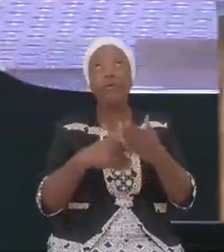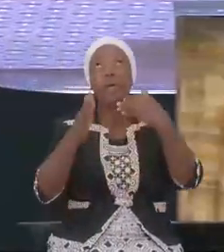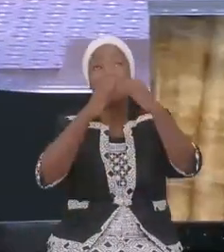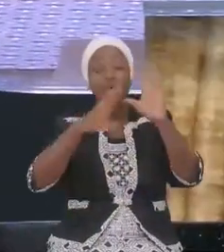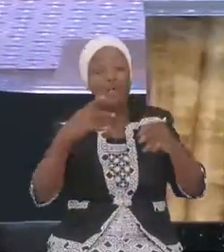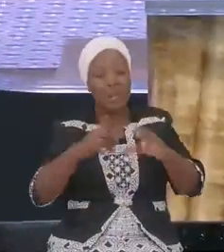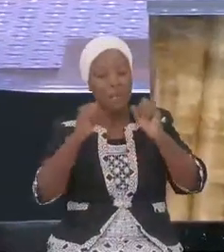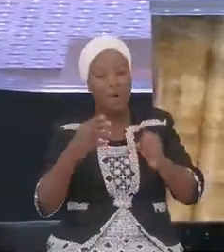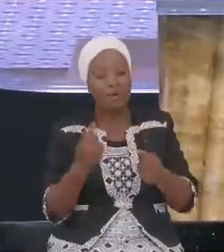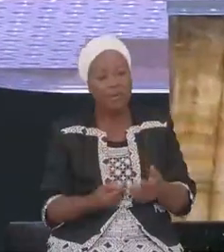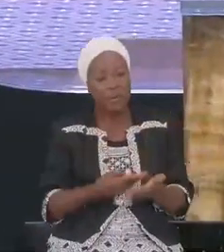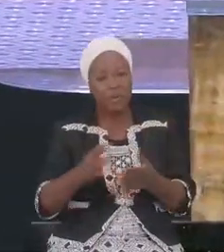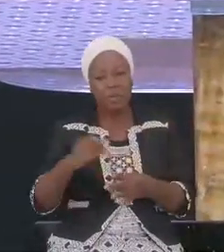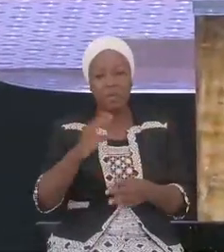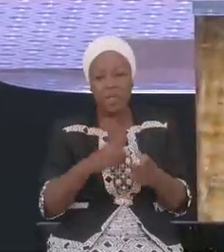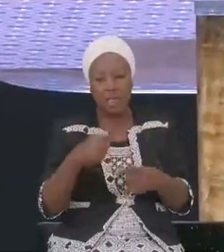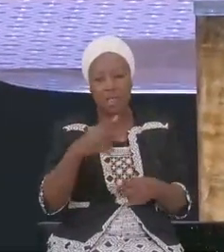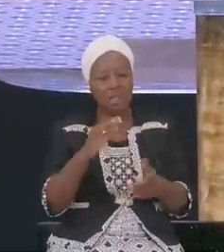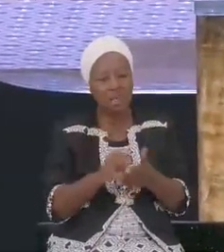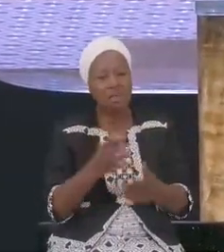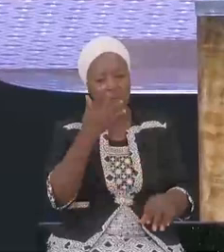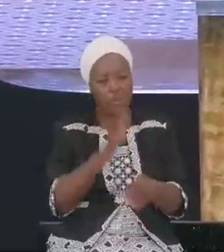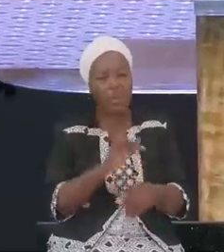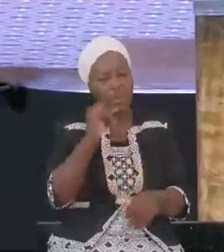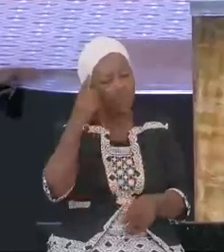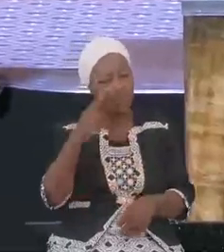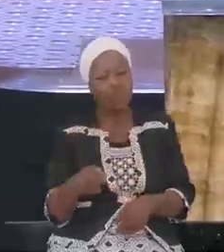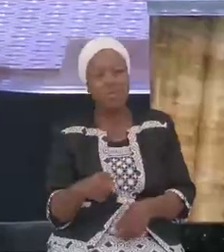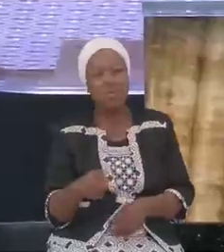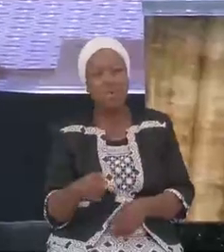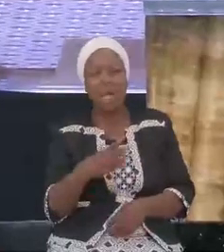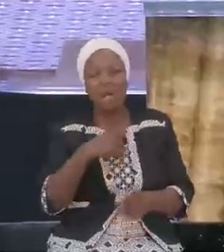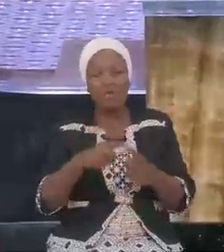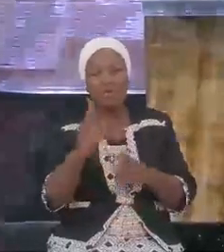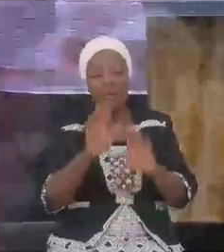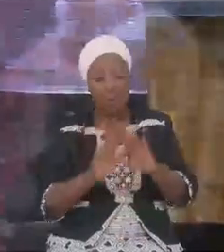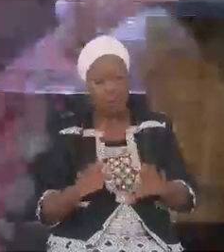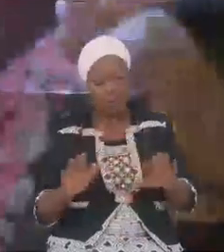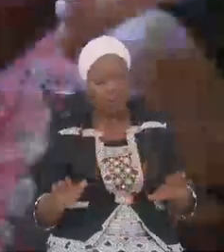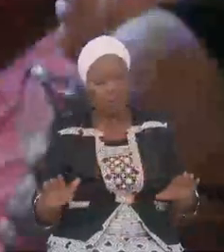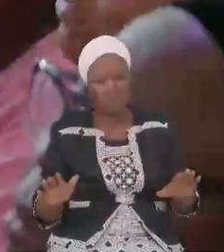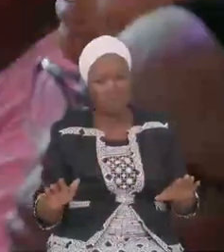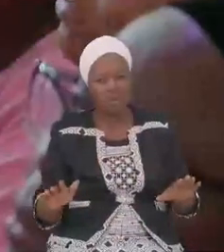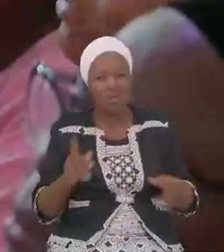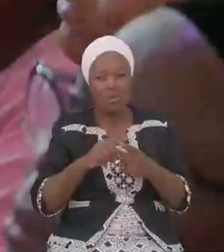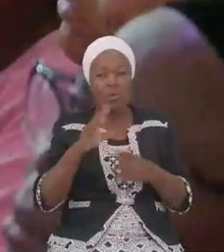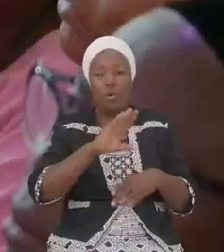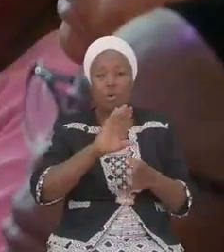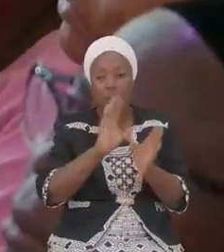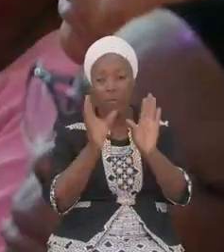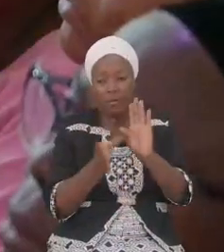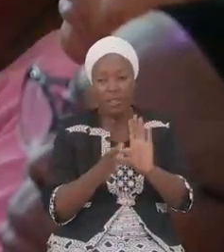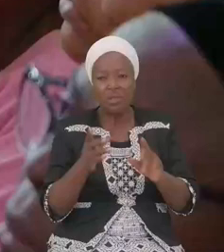du Saint-Esprit, que la promesse là est pour vous, pour vos enfants, pour vos convertis,